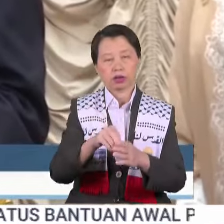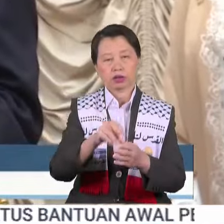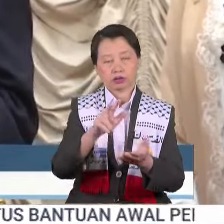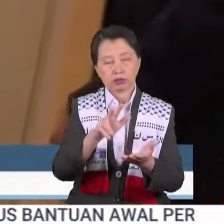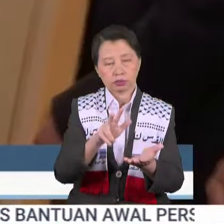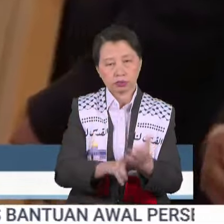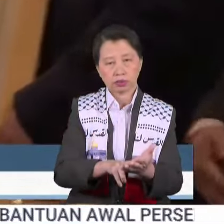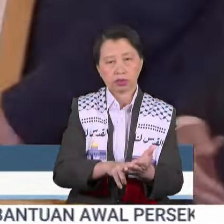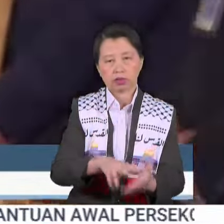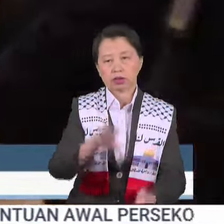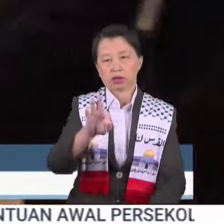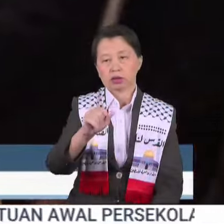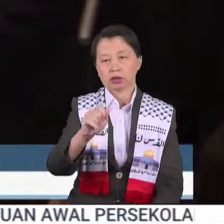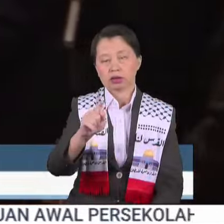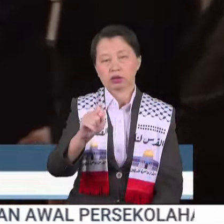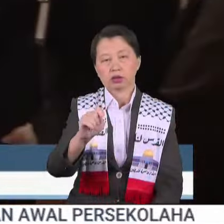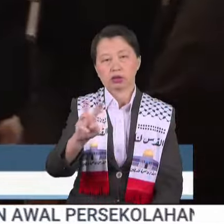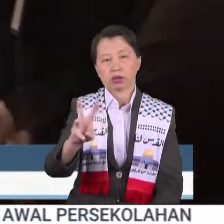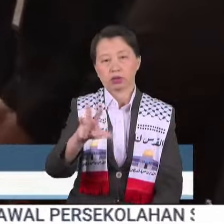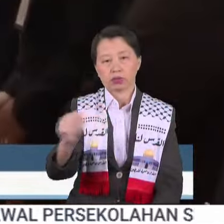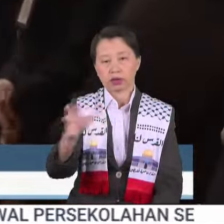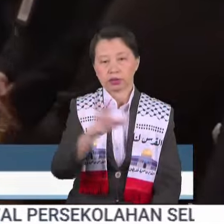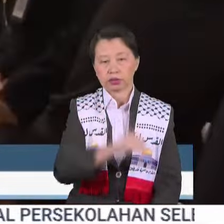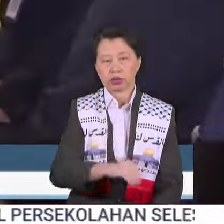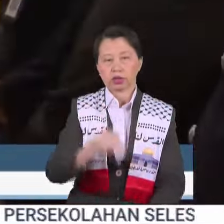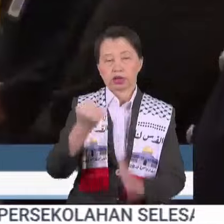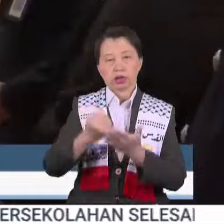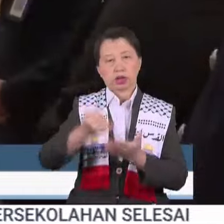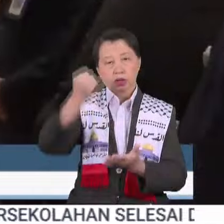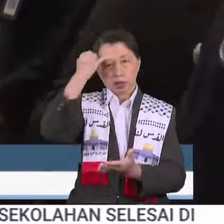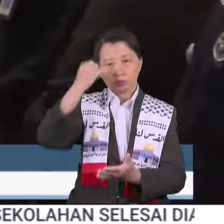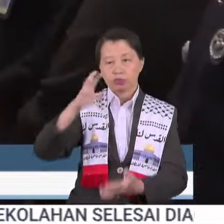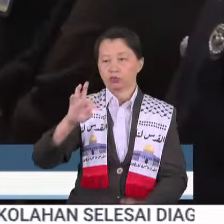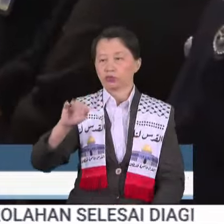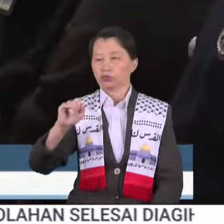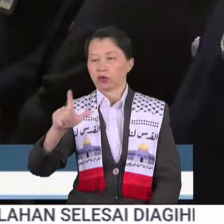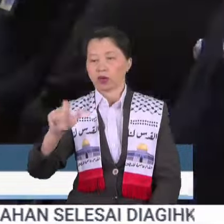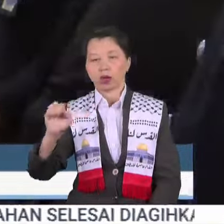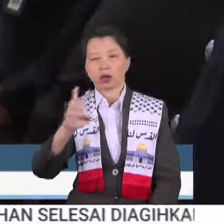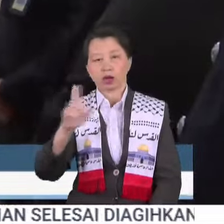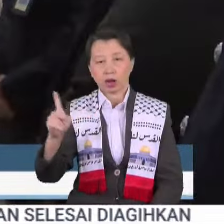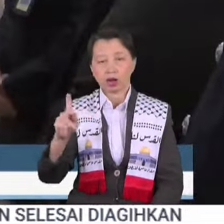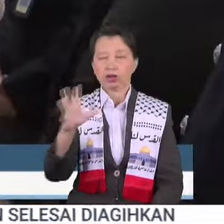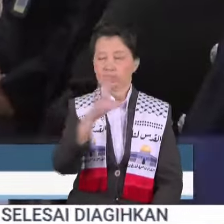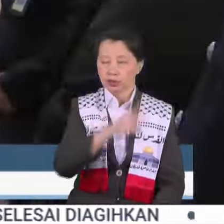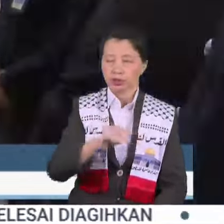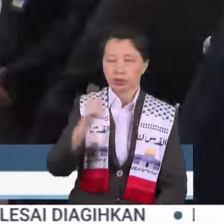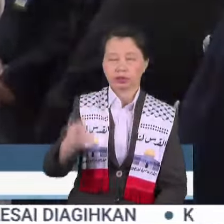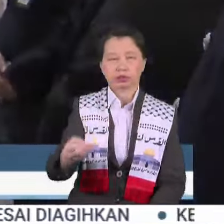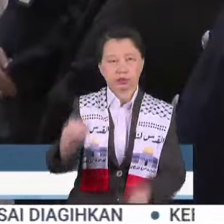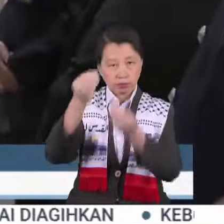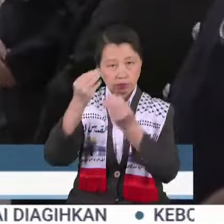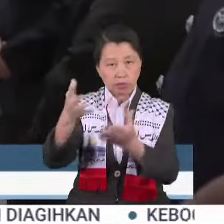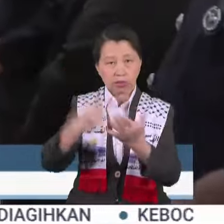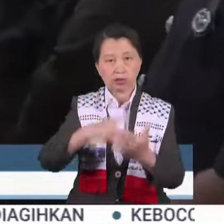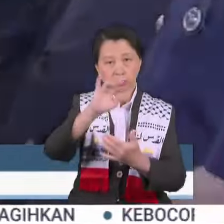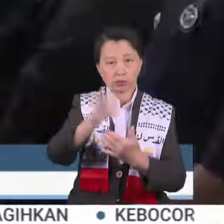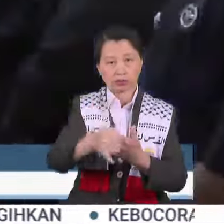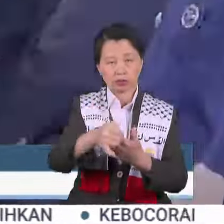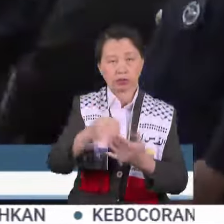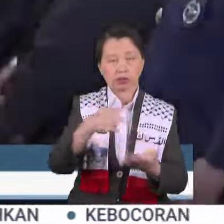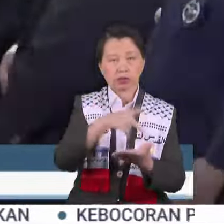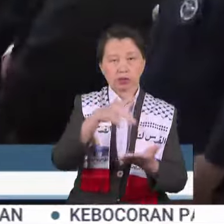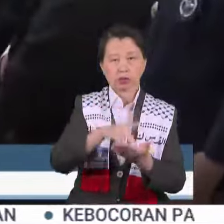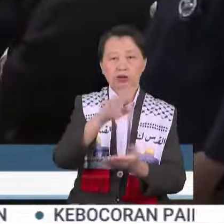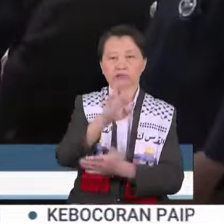serta ilmu falak. Selain itu, Tun Dr. Wan Junaidi turut dimaklumkan mengenai perkembangan terkini projek-projek Pusat Falak Miri